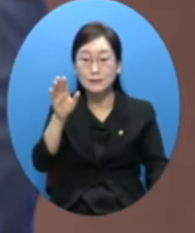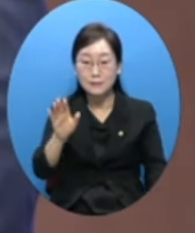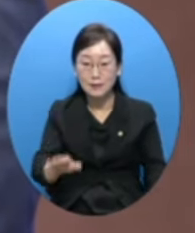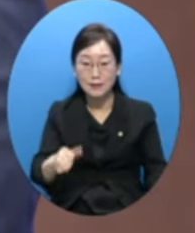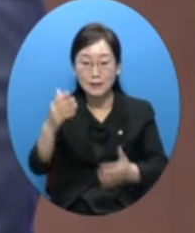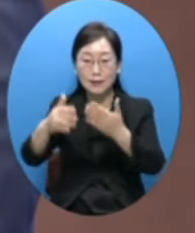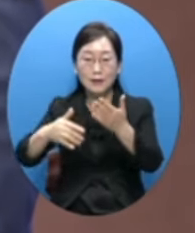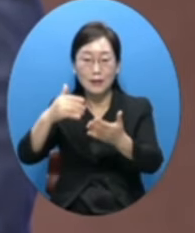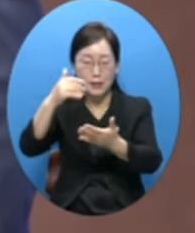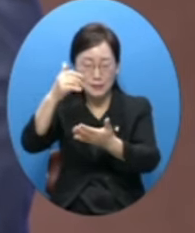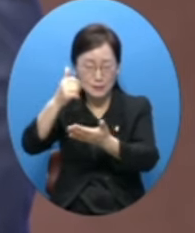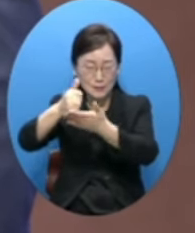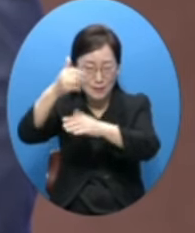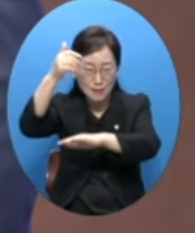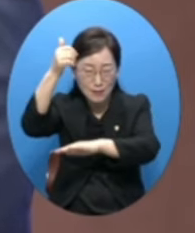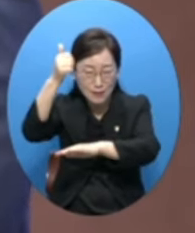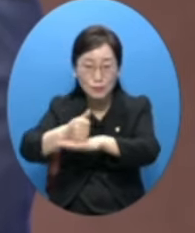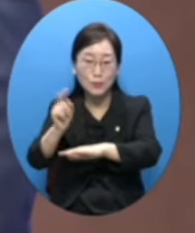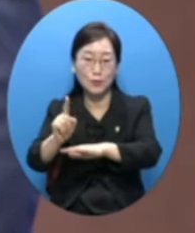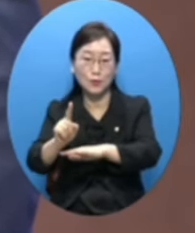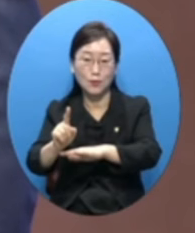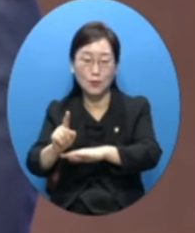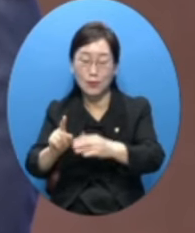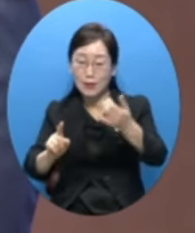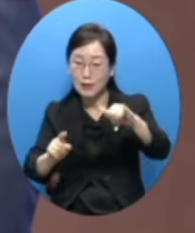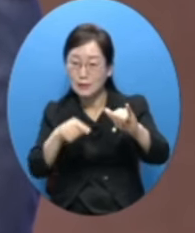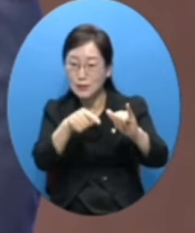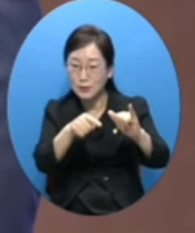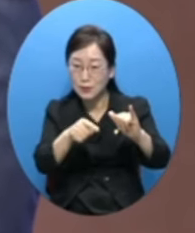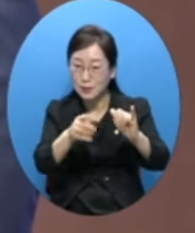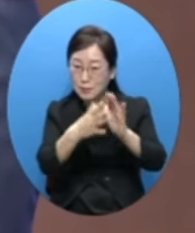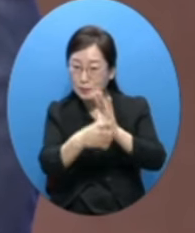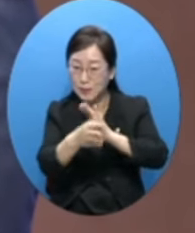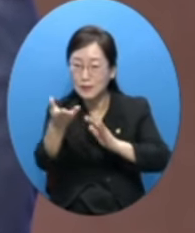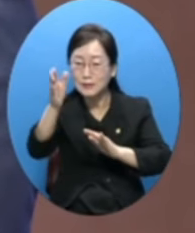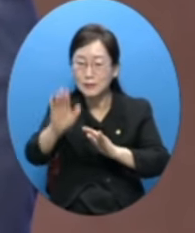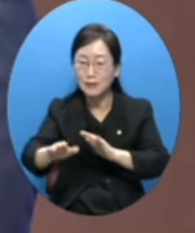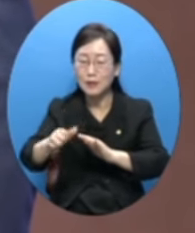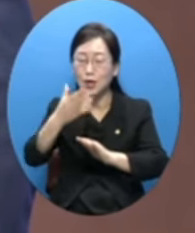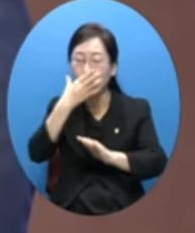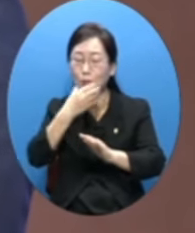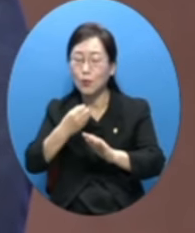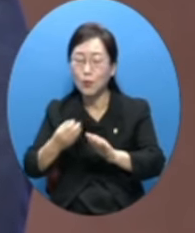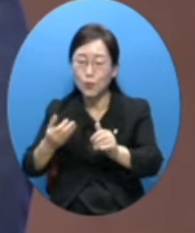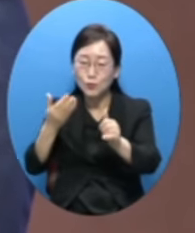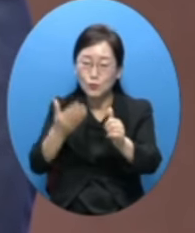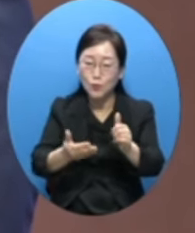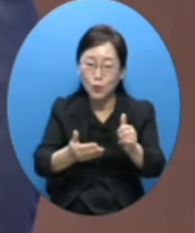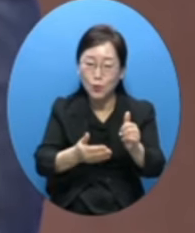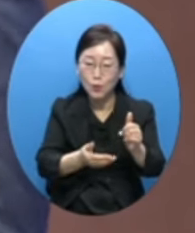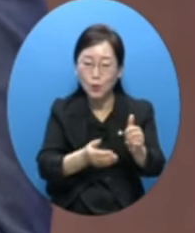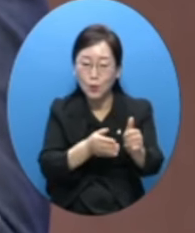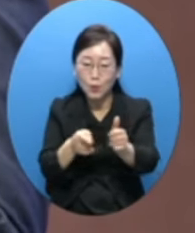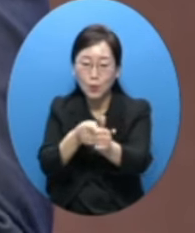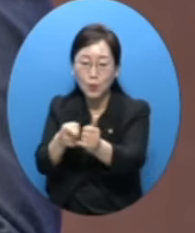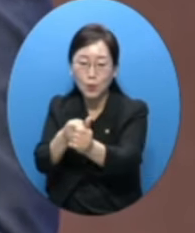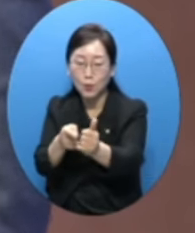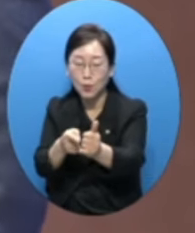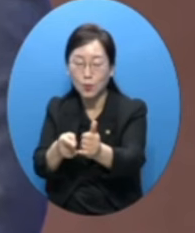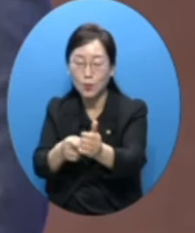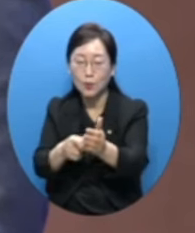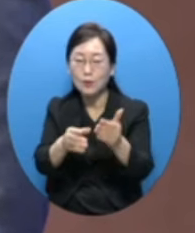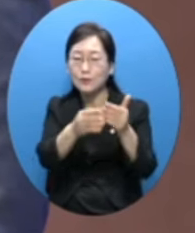하나님께서 궁극적으로 그 자녀가 주님 안에서 복받는 삶을 살도록 삶을 인도해 주시는 것입니다.